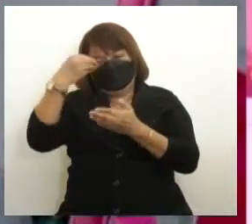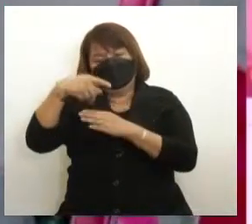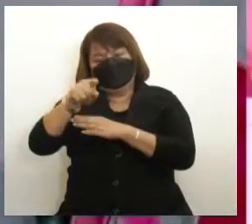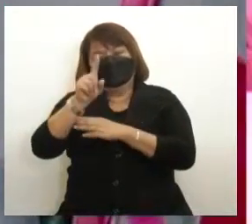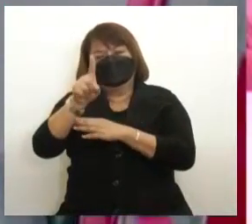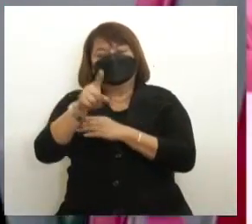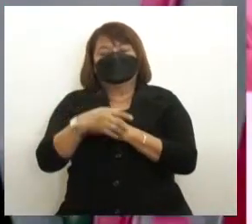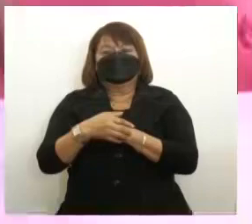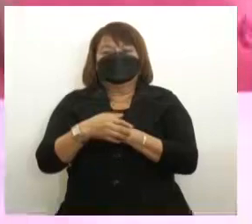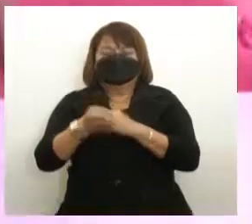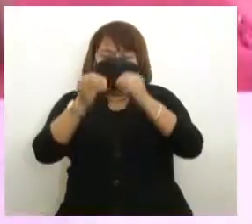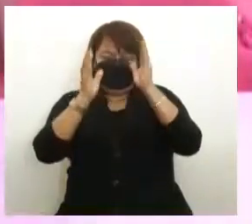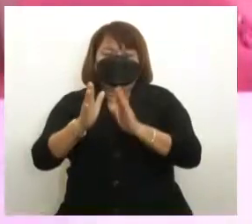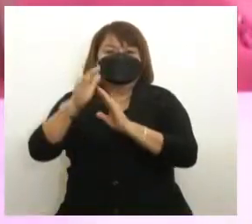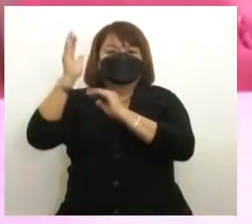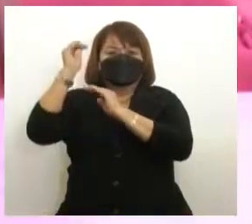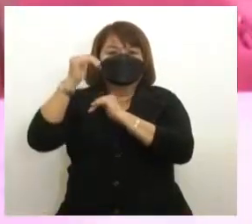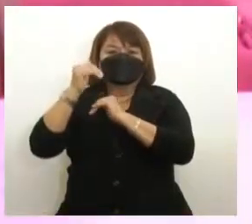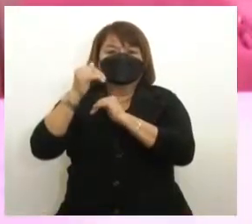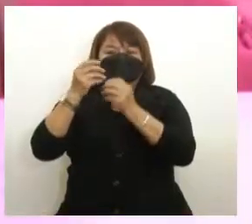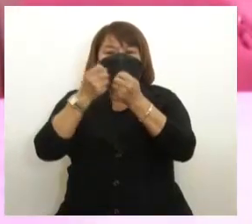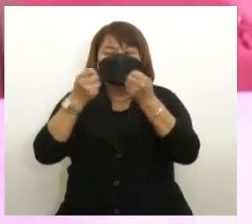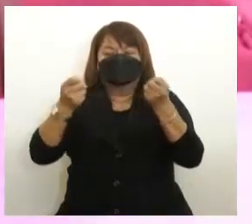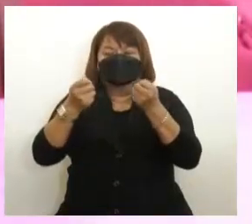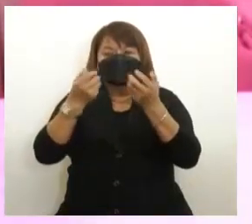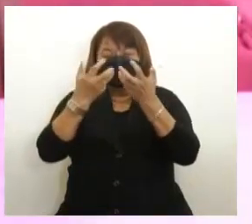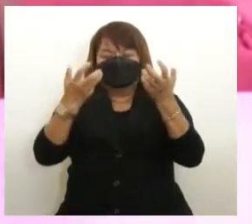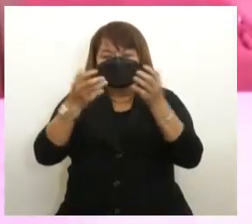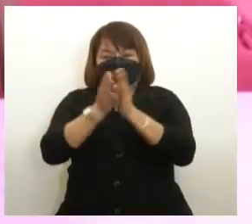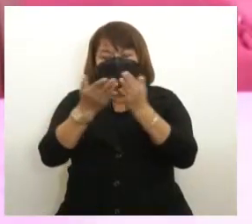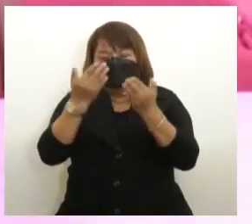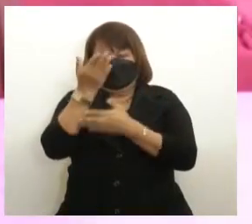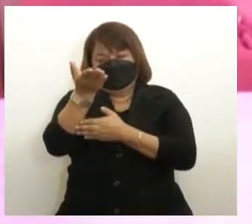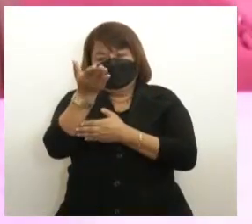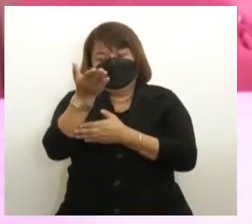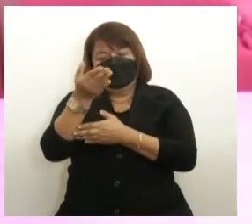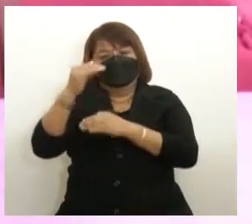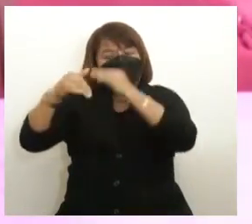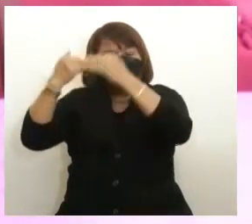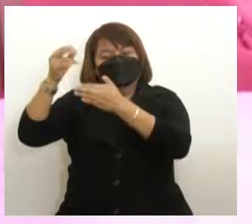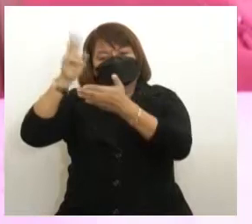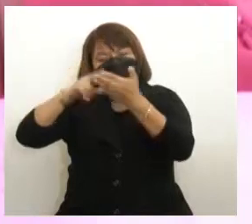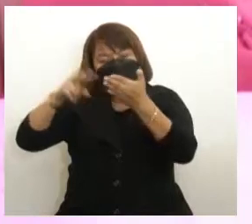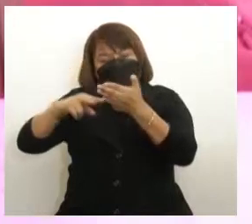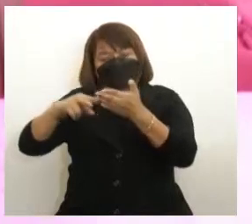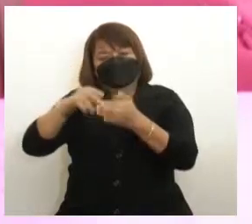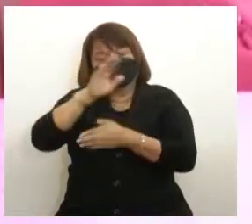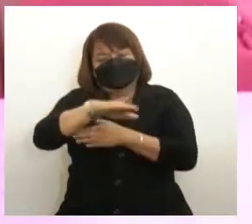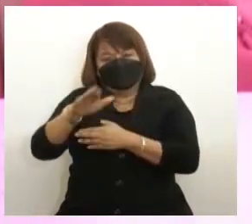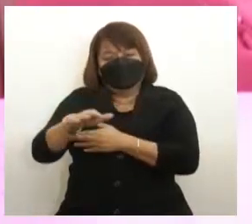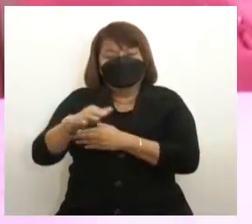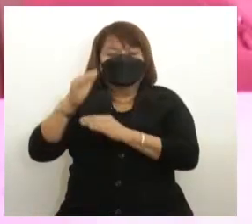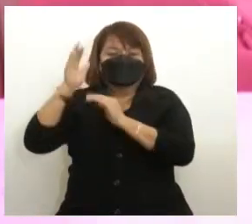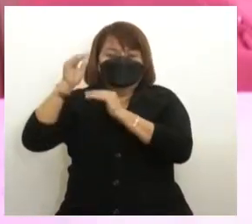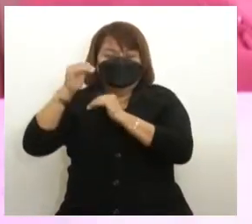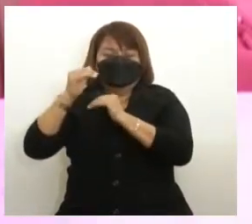ที่1คุณครูก็หวังว่านวัตกรรมเล่มนี้จะพัฒนาการอ่านของเด็กนักเรียนและหวังว่าจะเป็